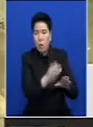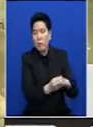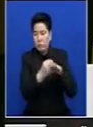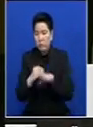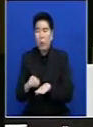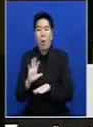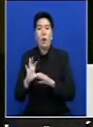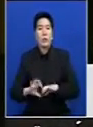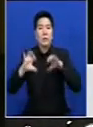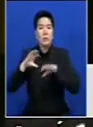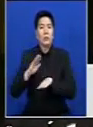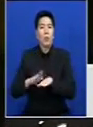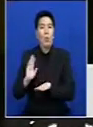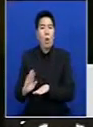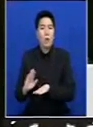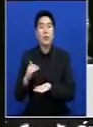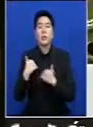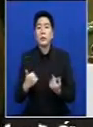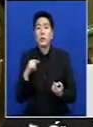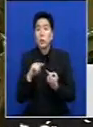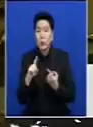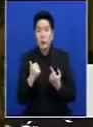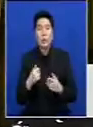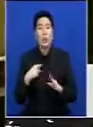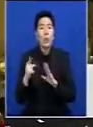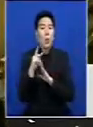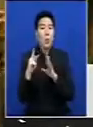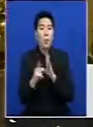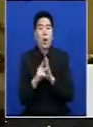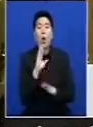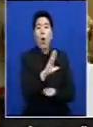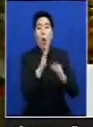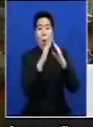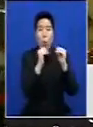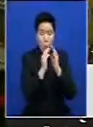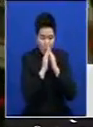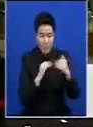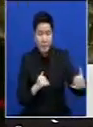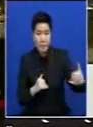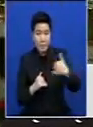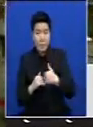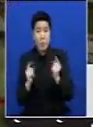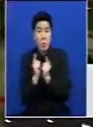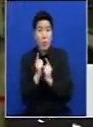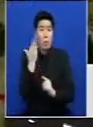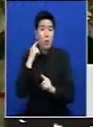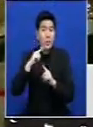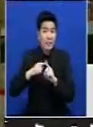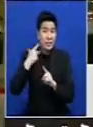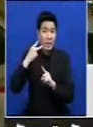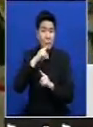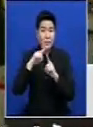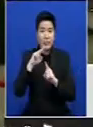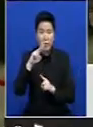ไว้ที่หน่วยงานรัฐกรณีที่ทีมกฎหมายของวัดปากน้ำไปพบกับพนักงานสอบสวนเมื่อ2มีนาคมที่ผ่านม